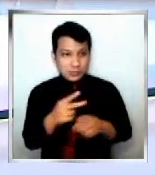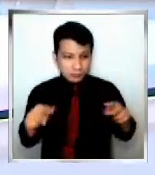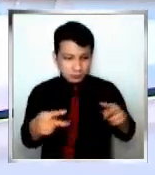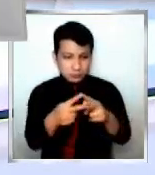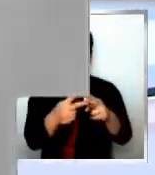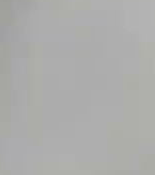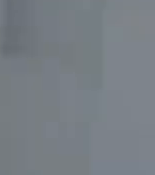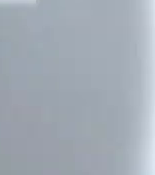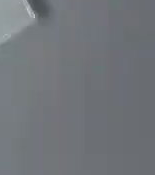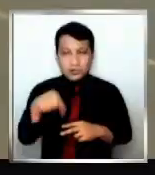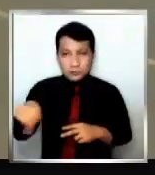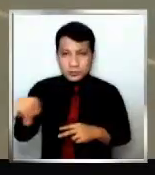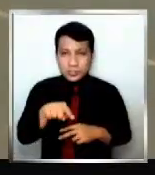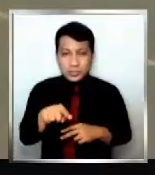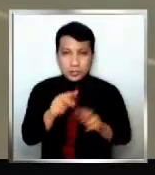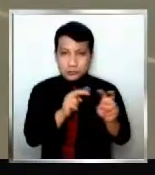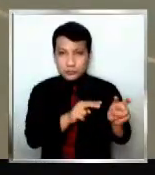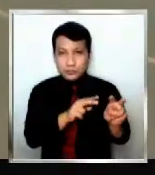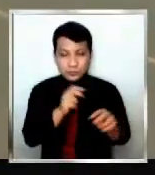Salima Refran.